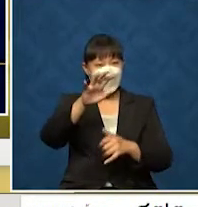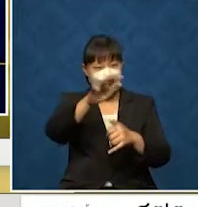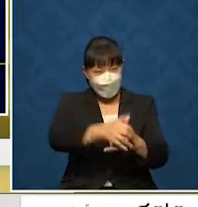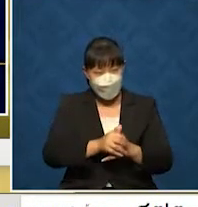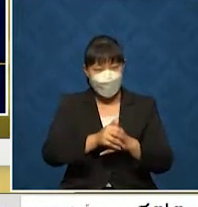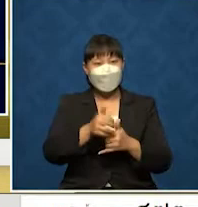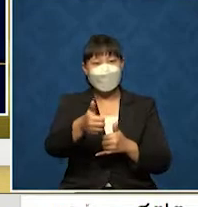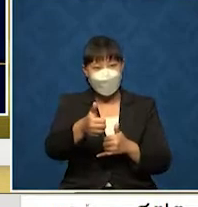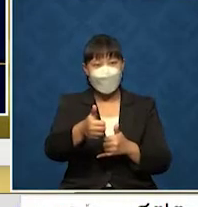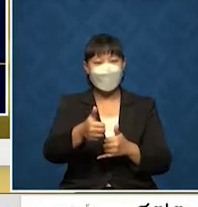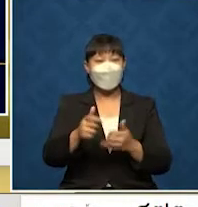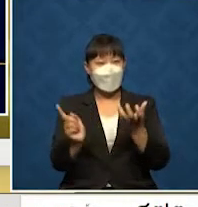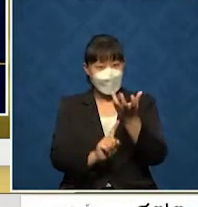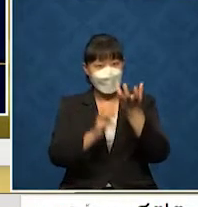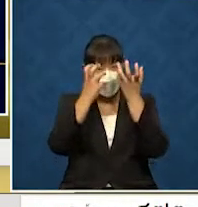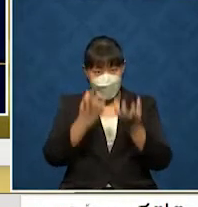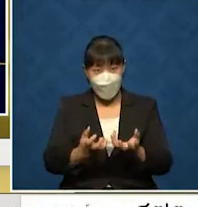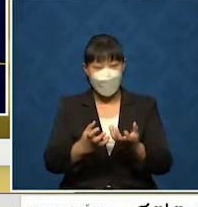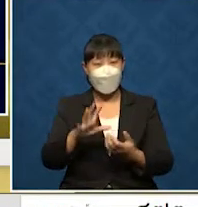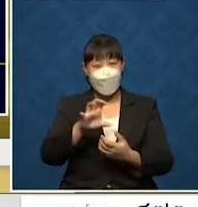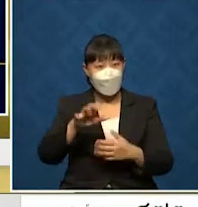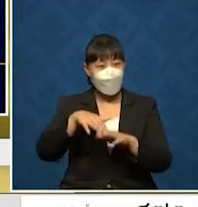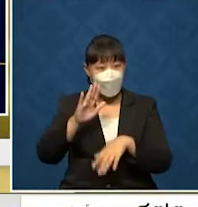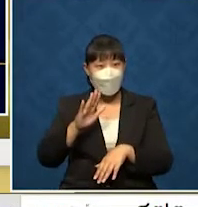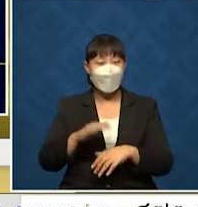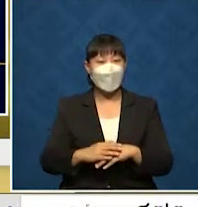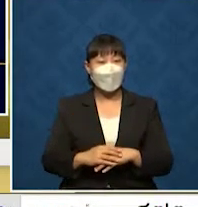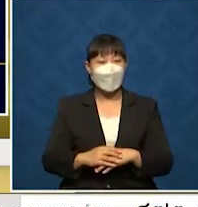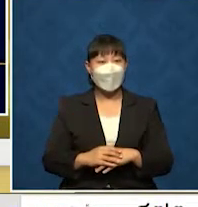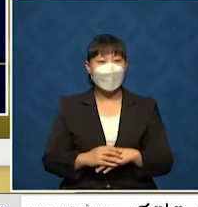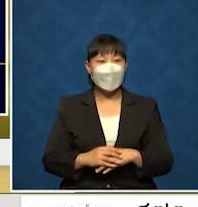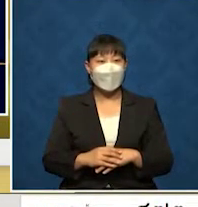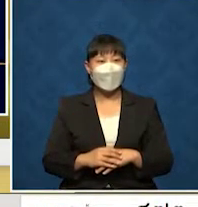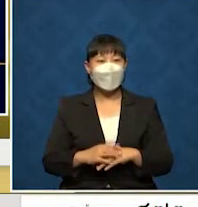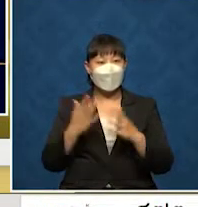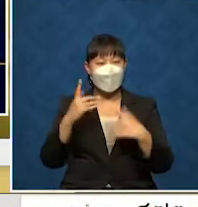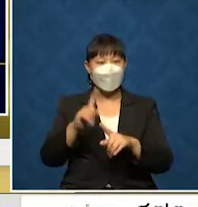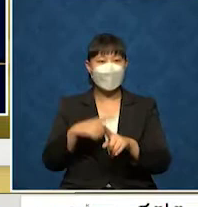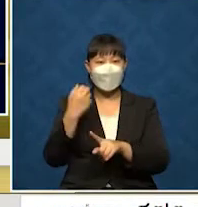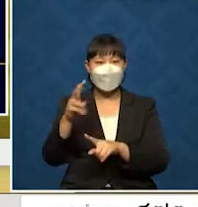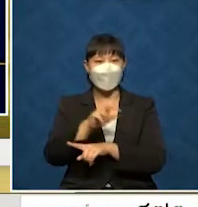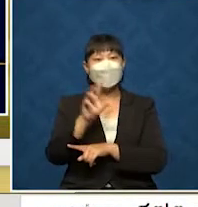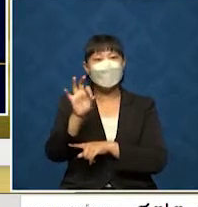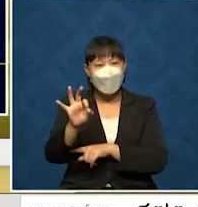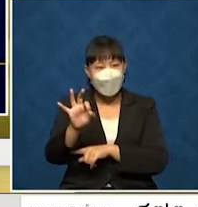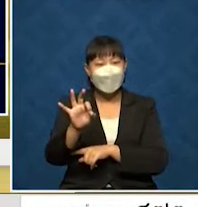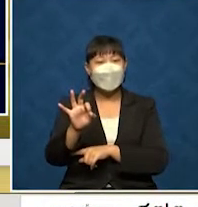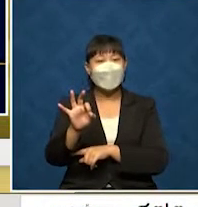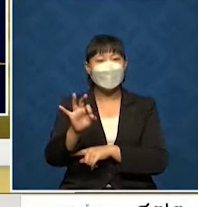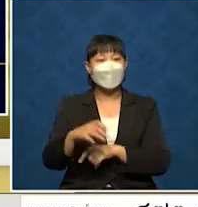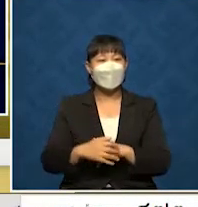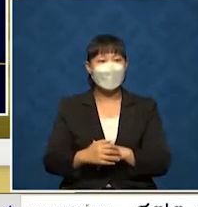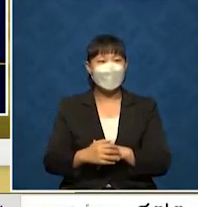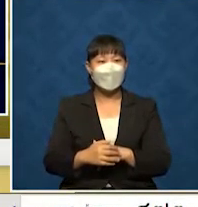นโยบายประจำปี65ในวันที่9ธันวาคมนายอ